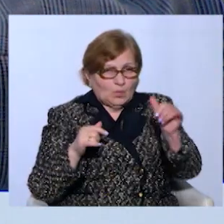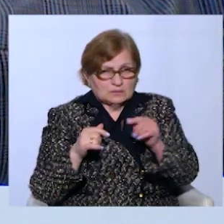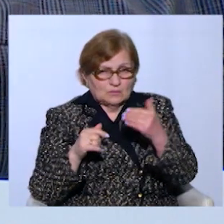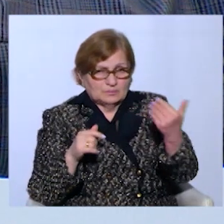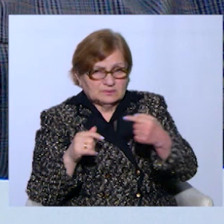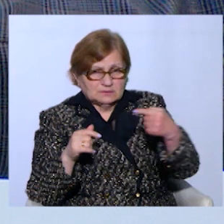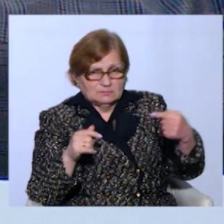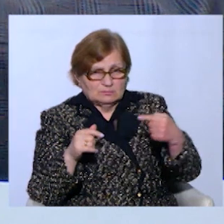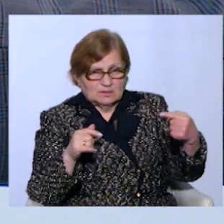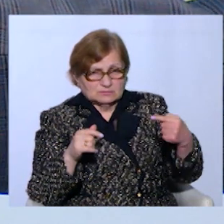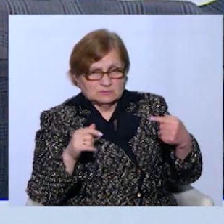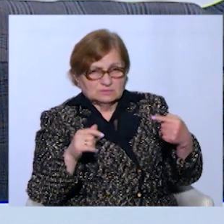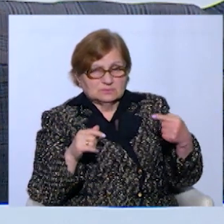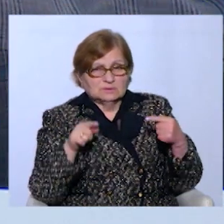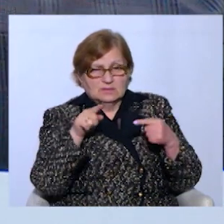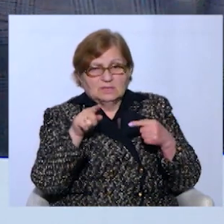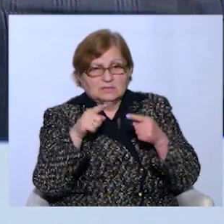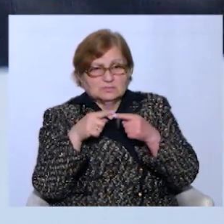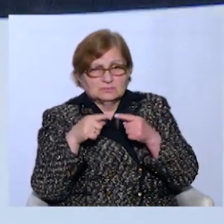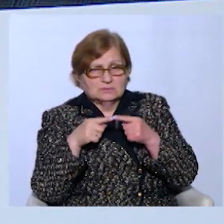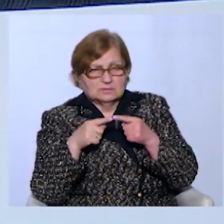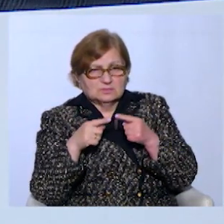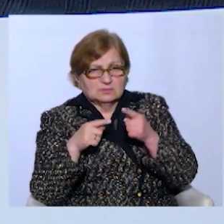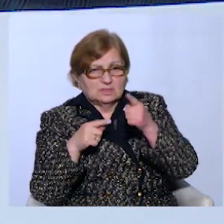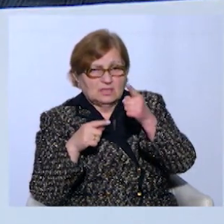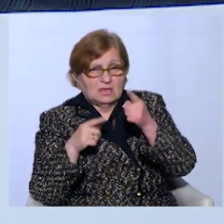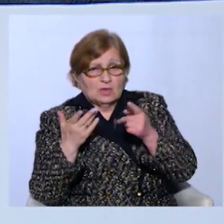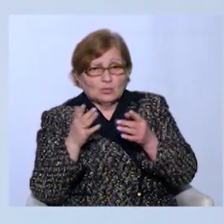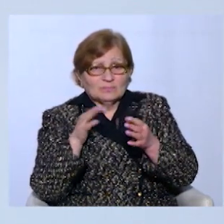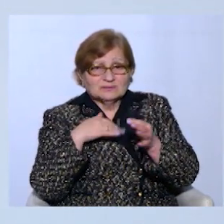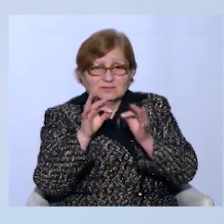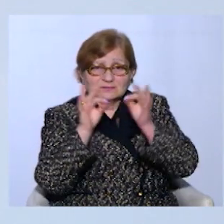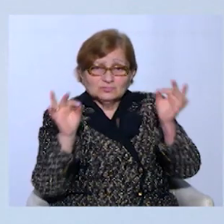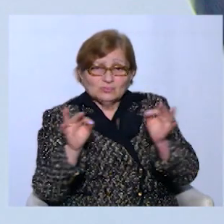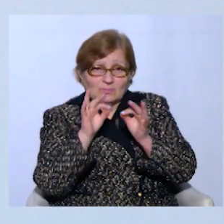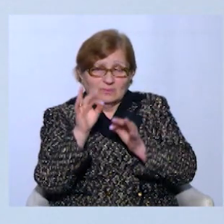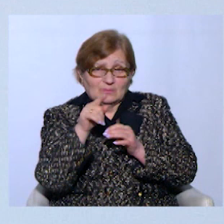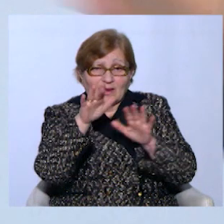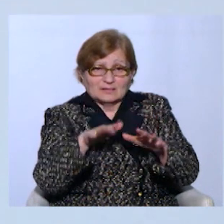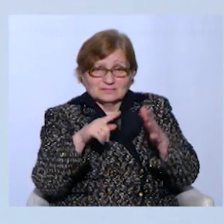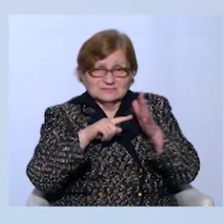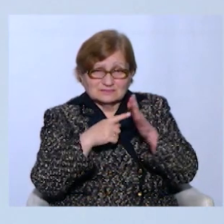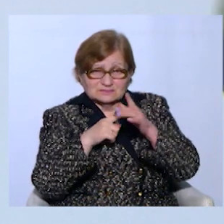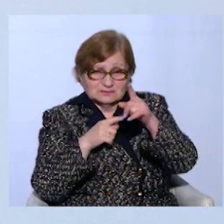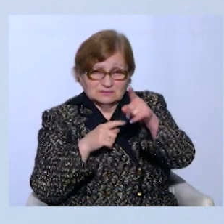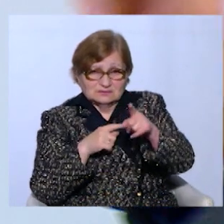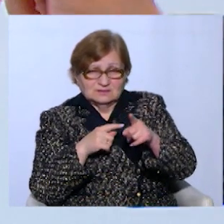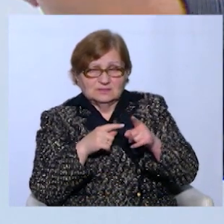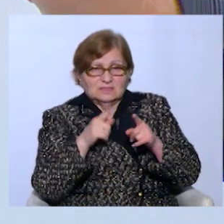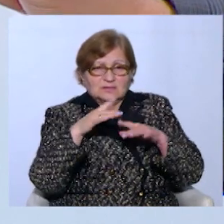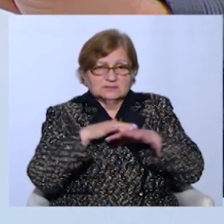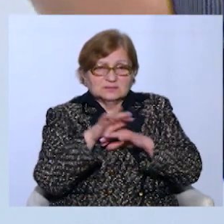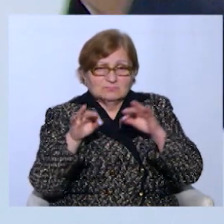ეს კუთხე არის ალფა, შესაბამისად აი ეს კუთხე, რომლითაც იზომება ამ წერტილის ადგილმდებარეობა და შესაბამისად